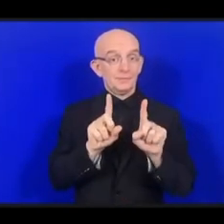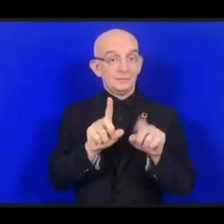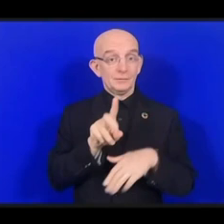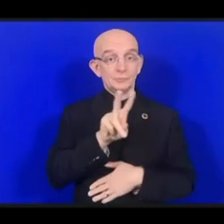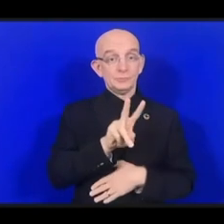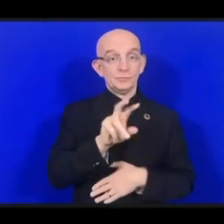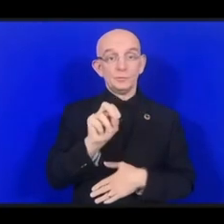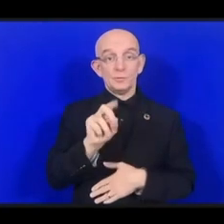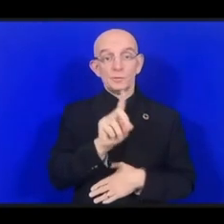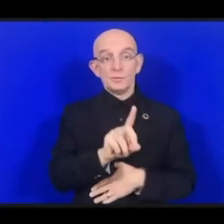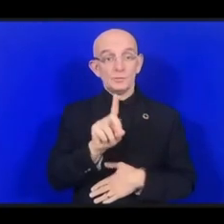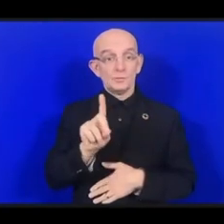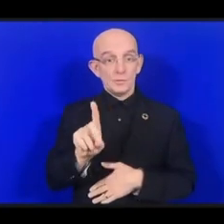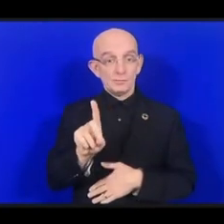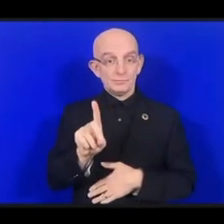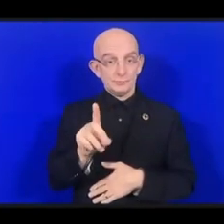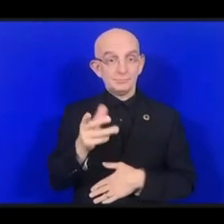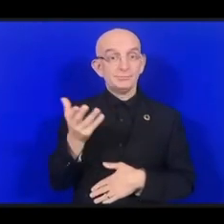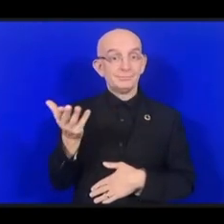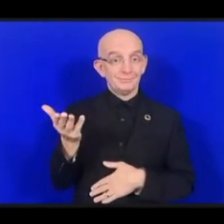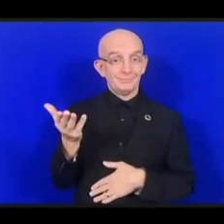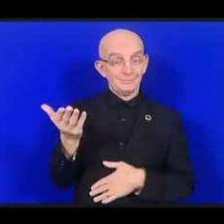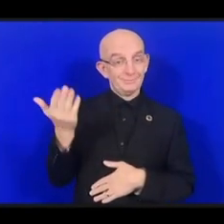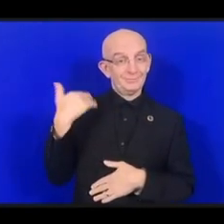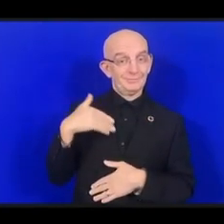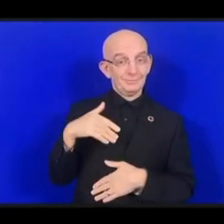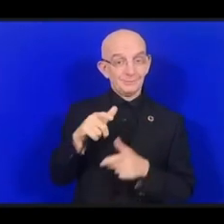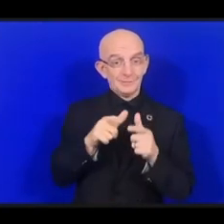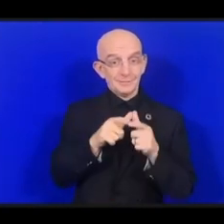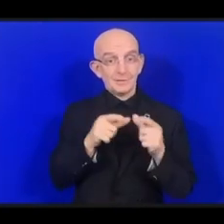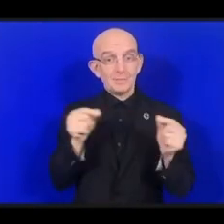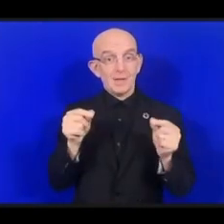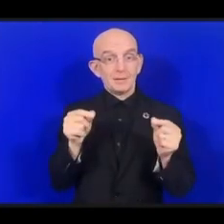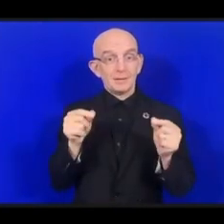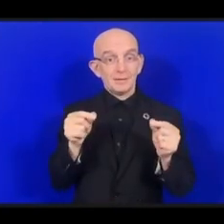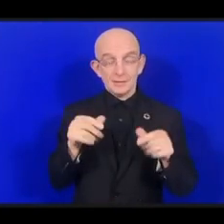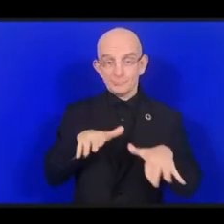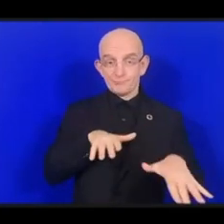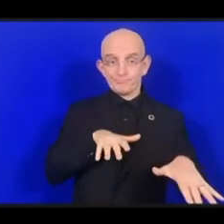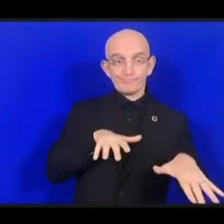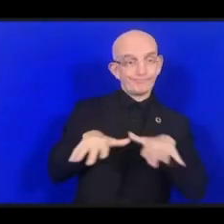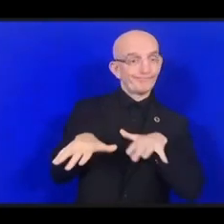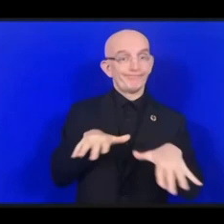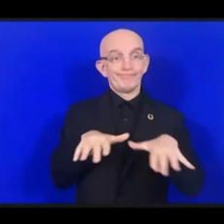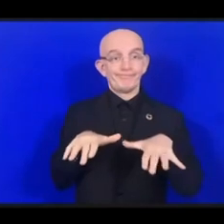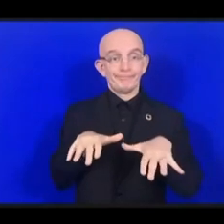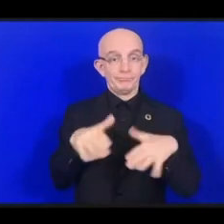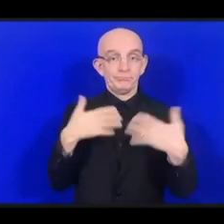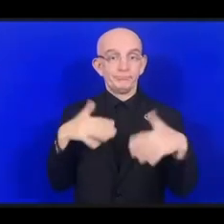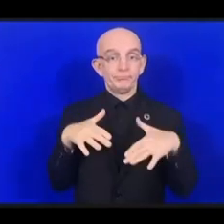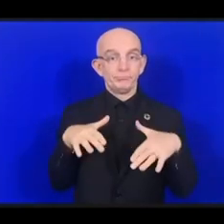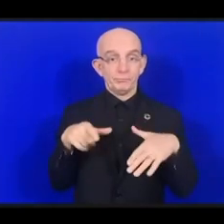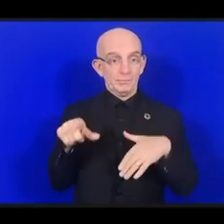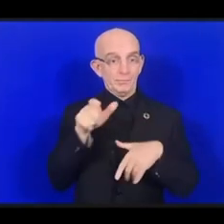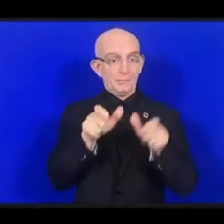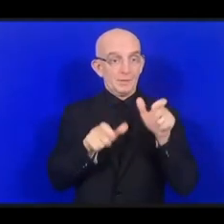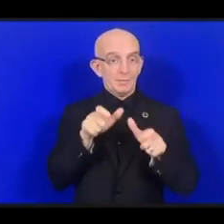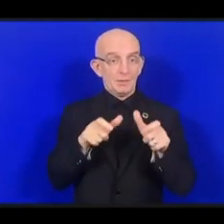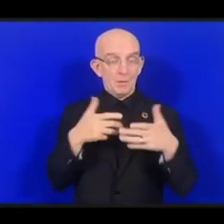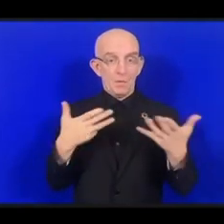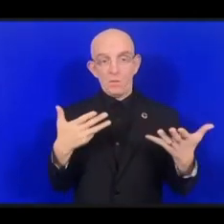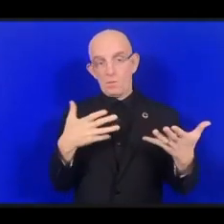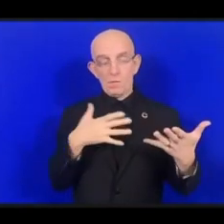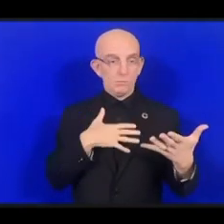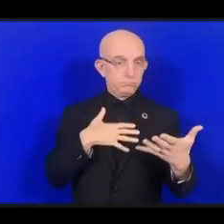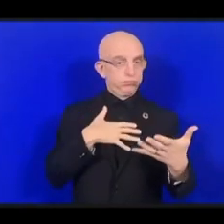زلزال كبير في شرق اليابان وكان زلزال الذي اعقبه امواج تسونامي وحادث